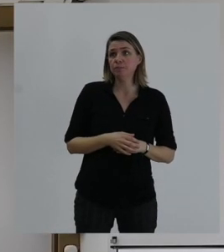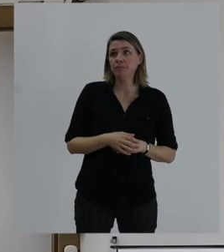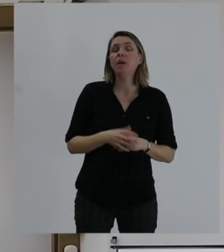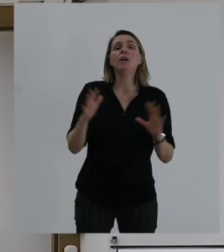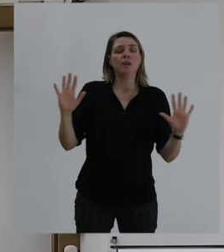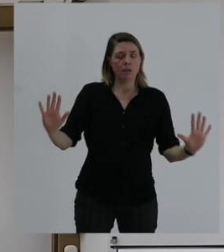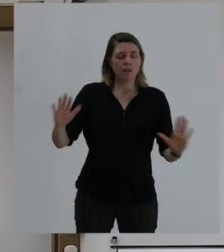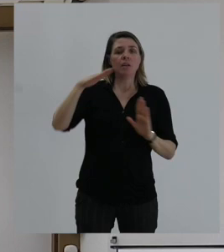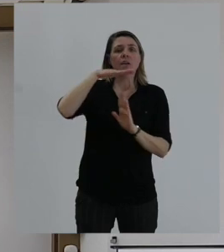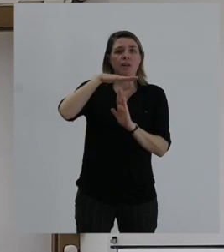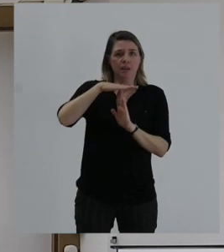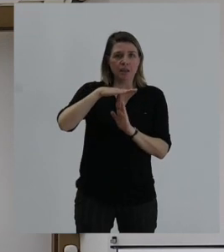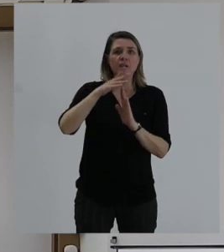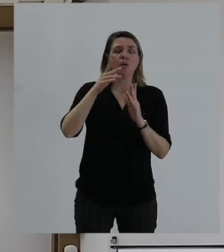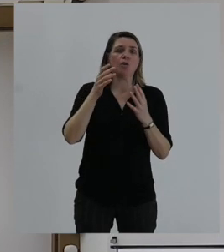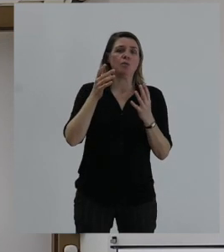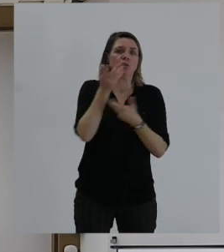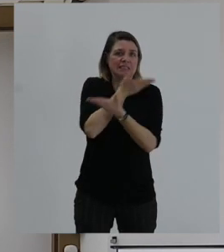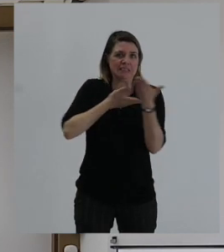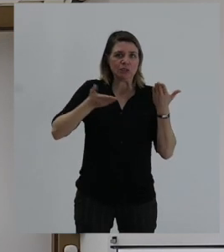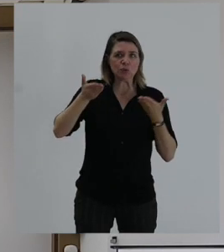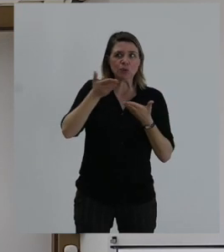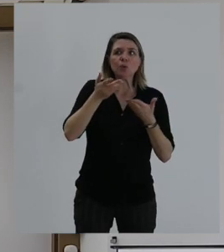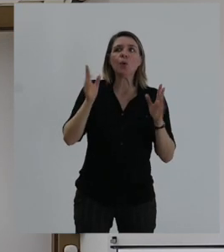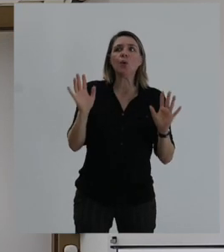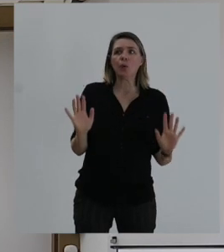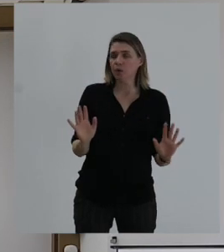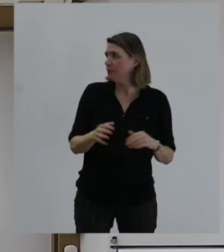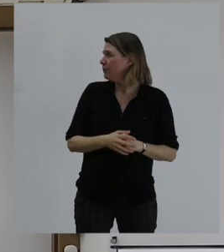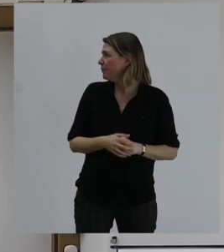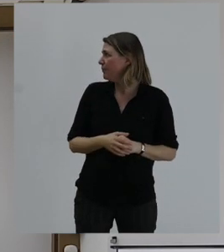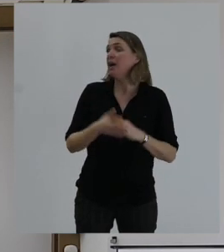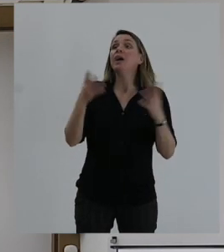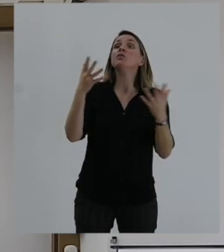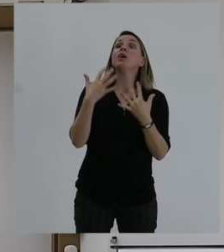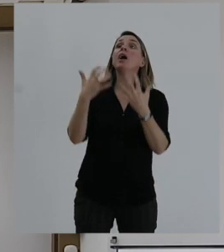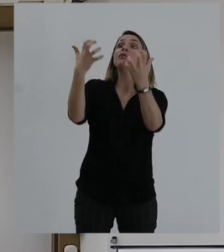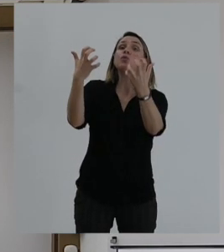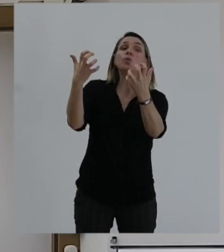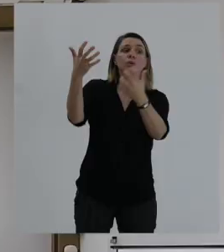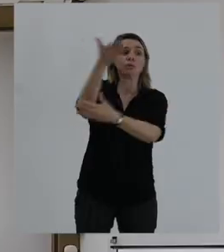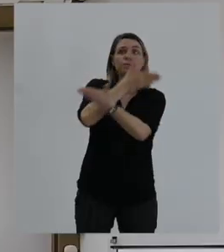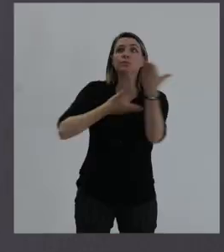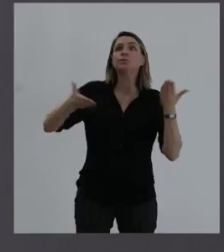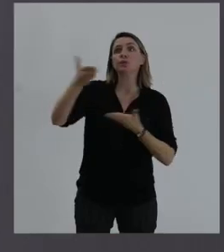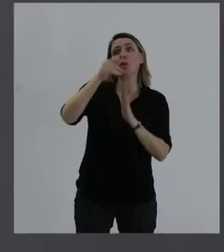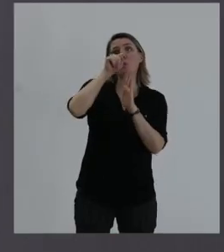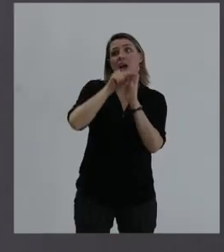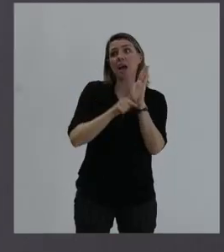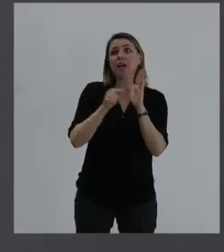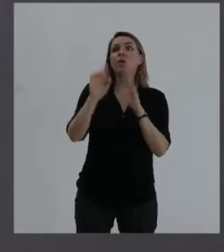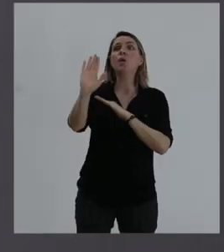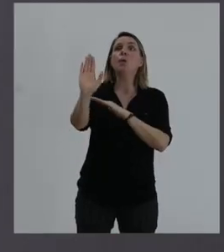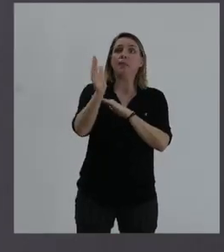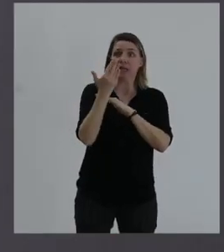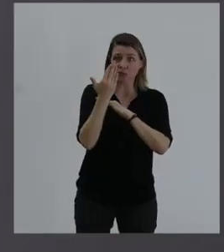On va s'arrêter là pour le temps de discussion. J'ouvre le temps d'échange avec vous. Comme je rappelais tout à l'heure, les règles, on se